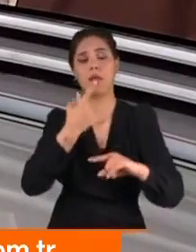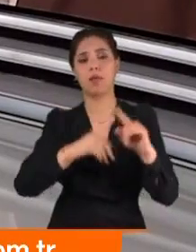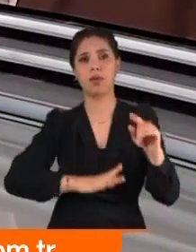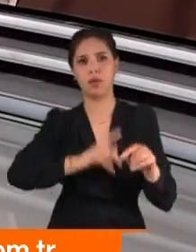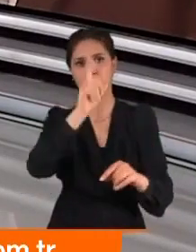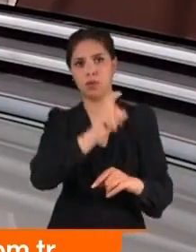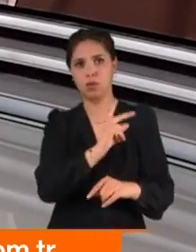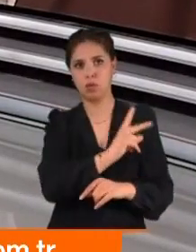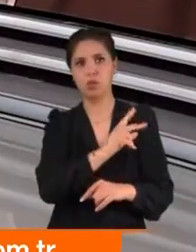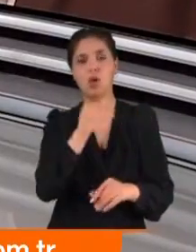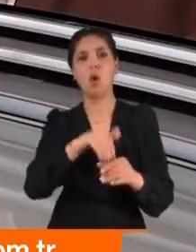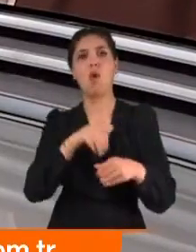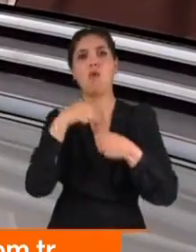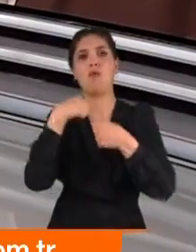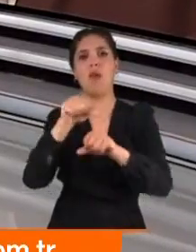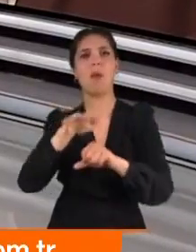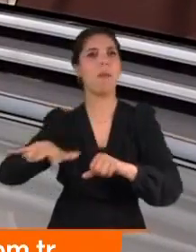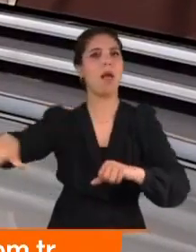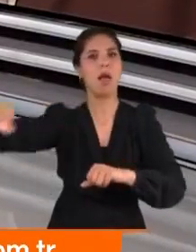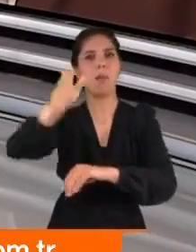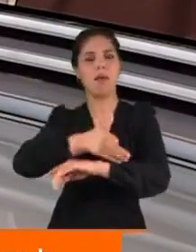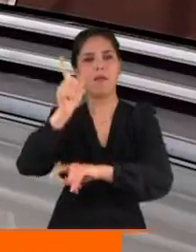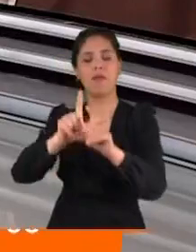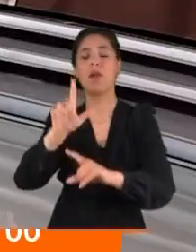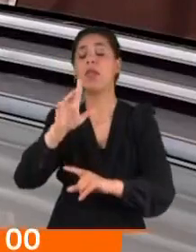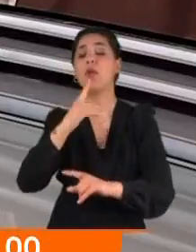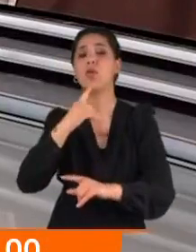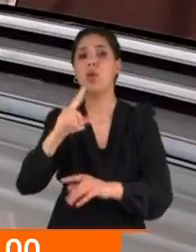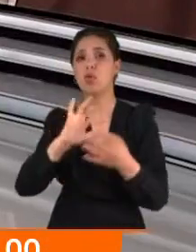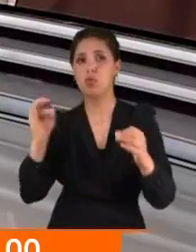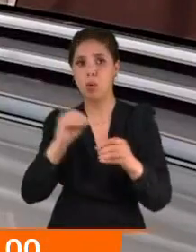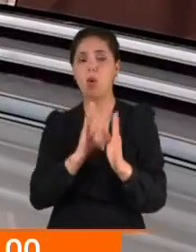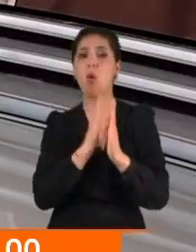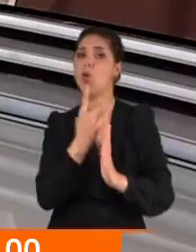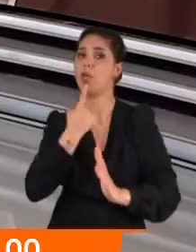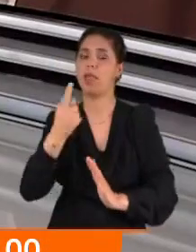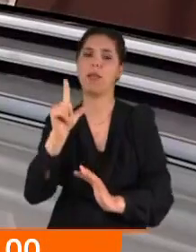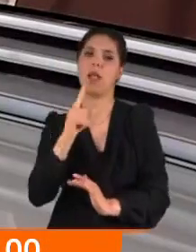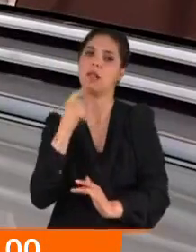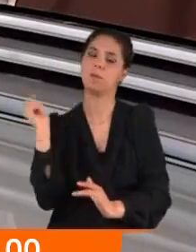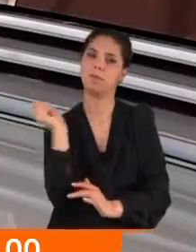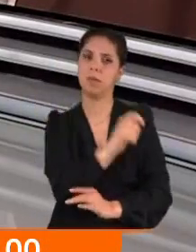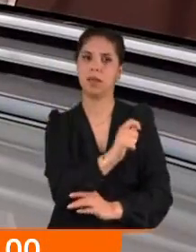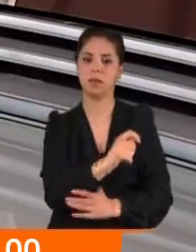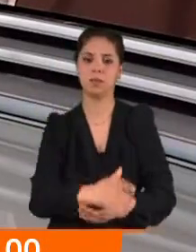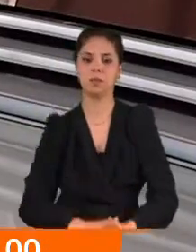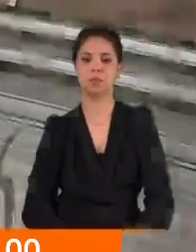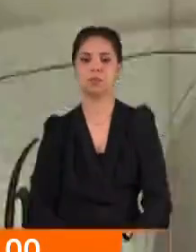Kılıçdaroğlu'ndan kendine oy vermeyen kırsal kesimdeki vatandaşlara söylediği sözler içinde özür beklentisini dile getirdi Bahçeli.